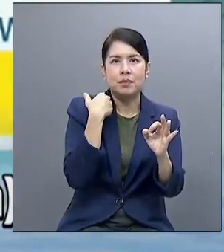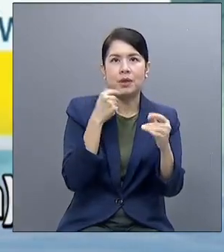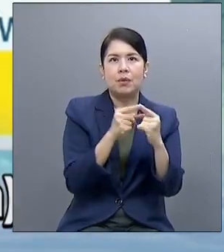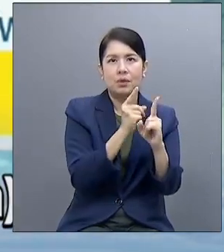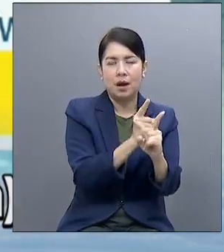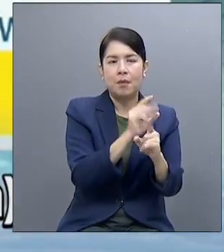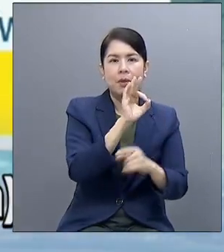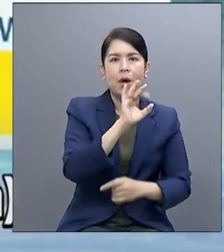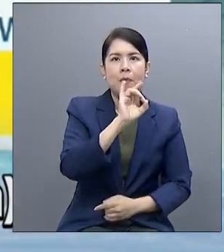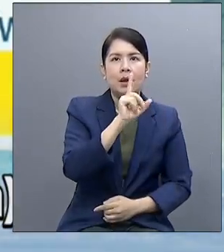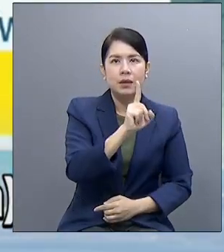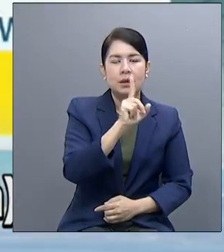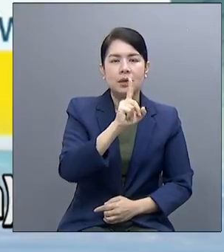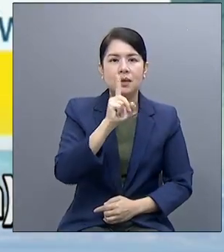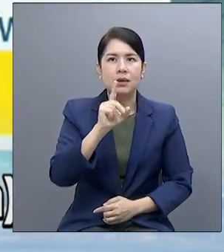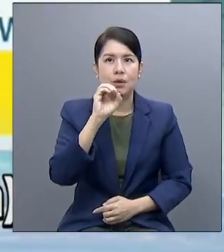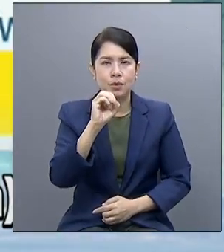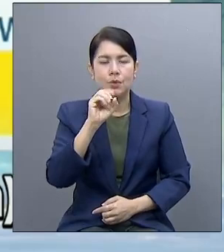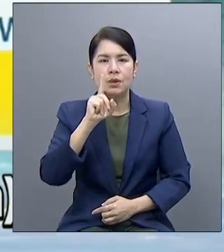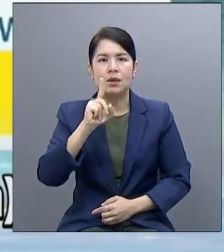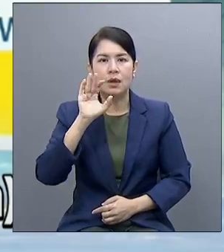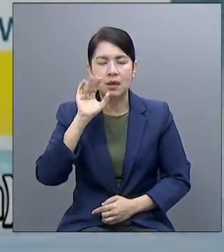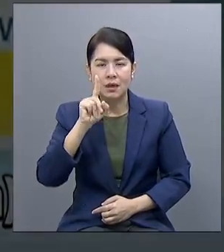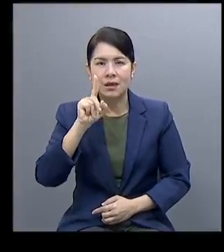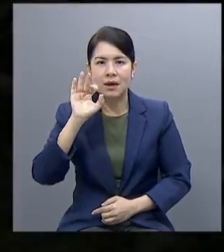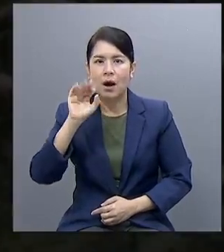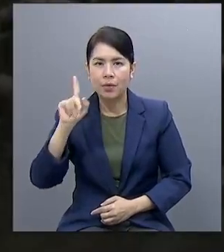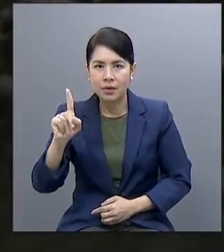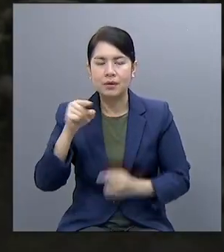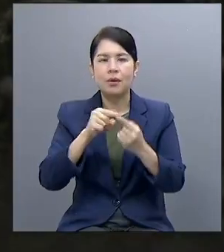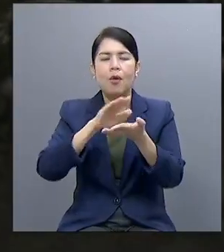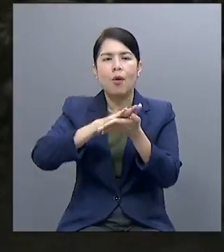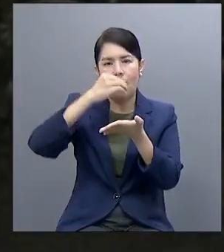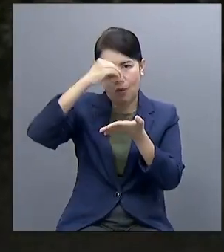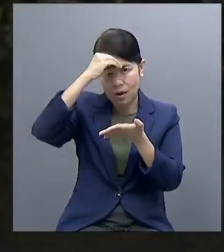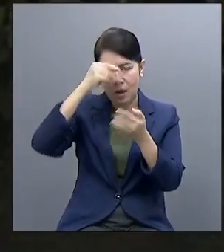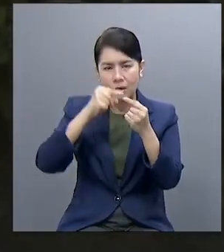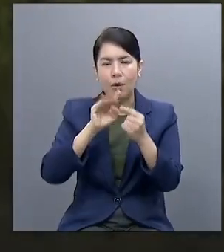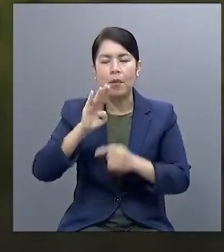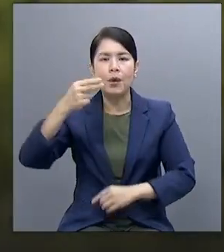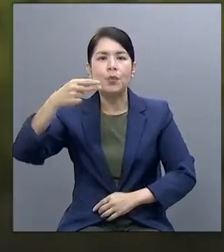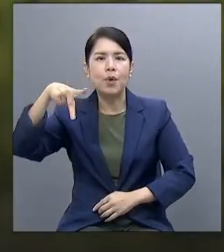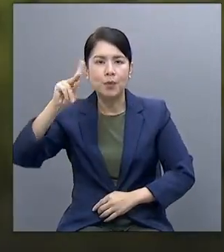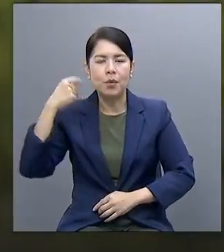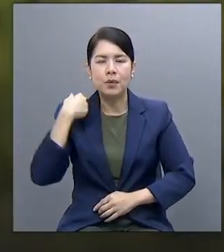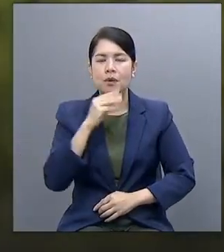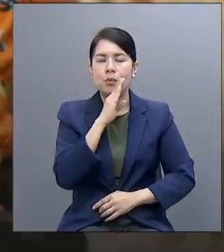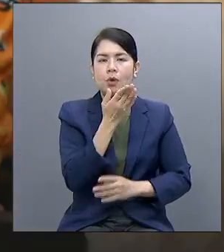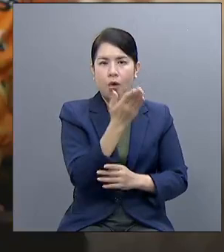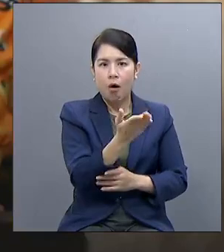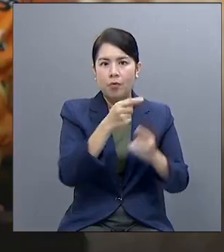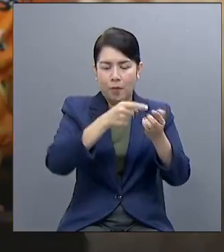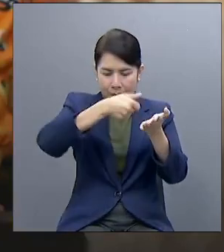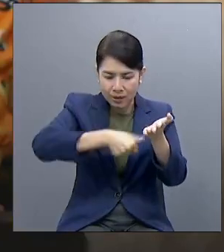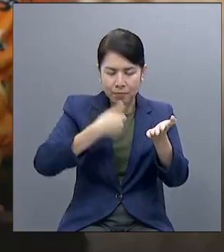9811101191ชื่อบัญชีโรงเรียนบ้านห้วยปูโดยสามารถออกใบอนุโมทนาบัตรเพื่อลดหย่อนภาษี